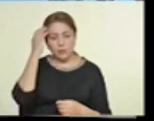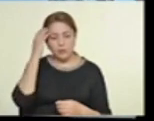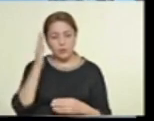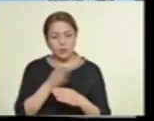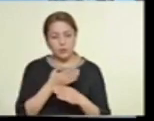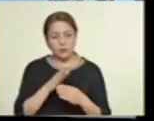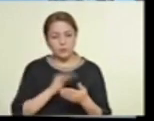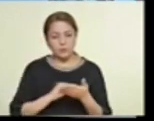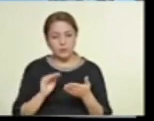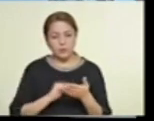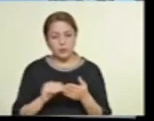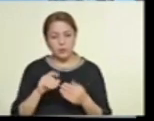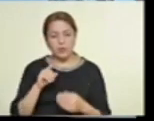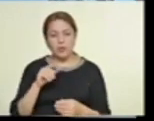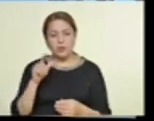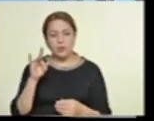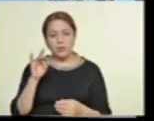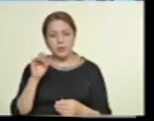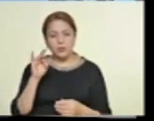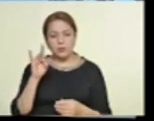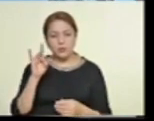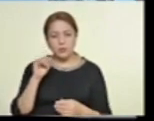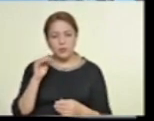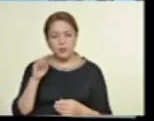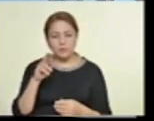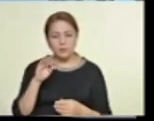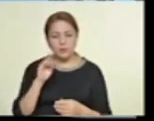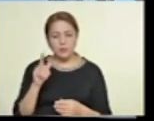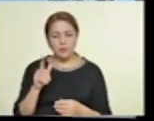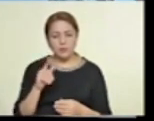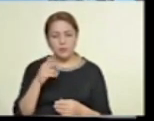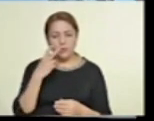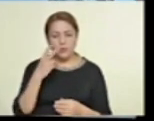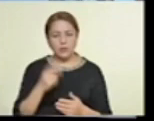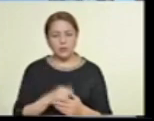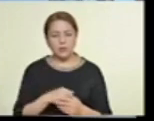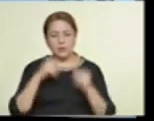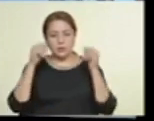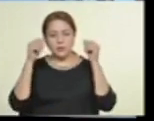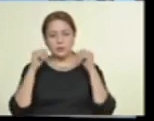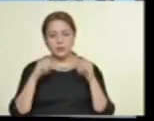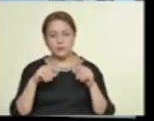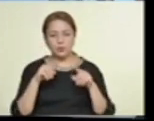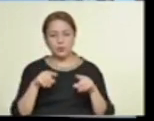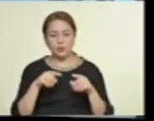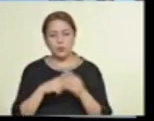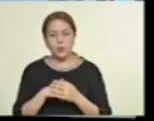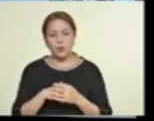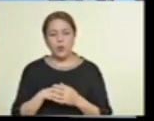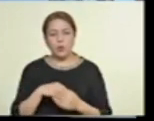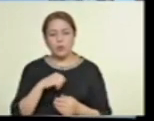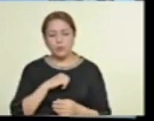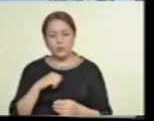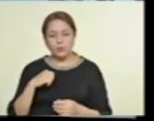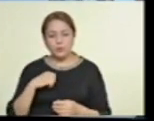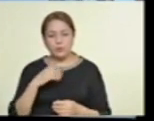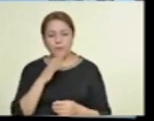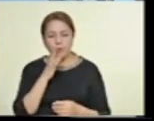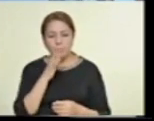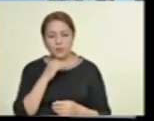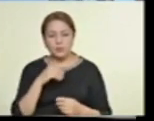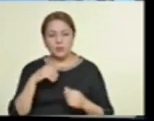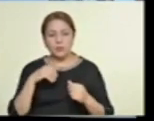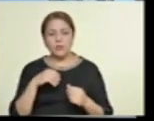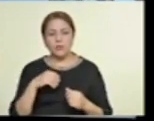bo'lgan graflik hisoblanar ekan. Mana tasvirda ana shu o'z zamonasi rasmlari